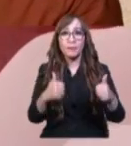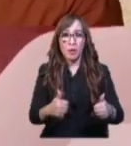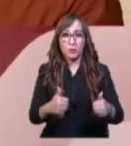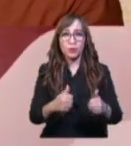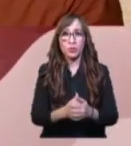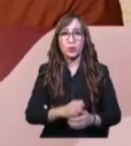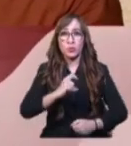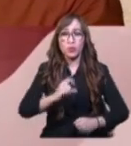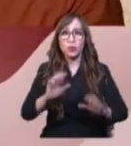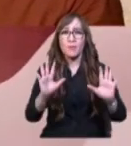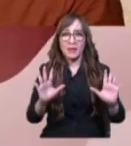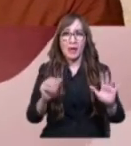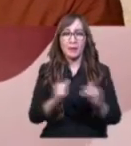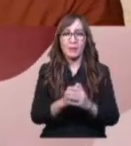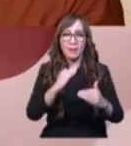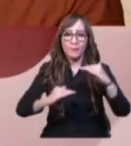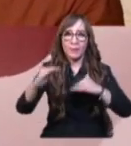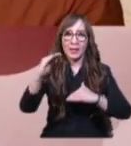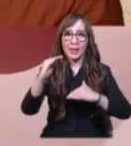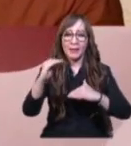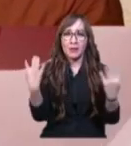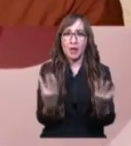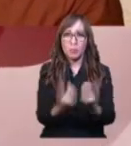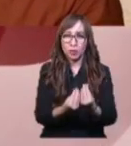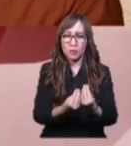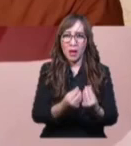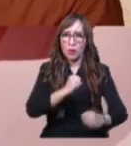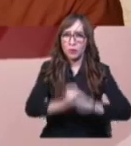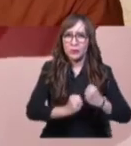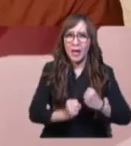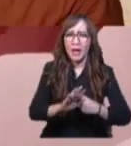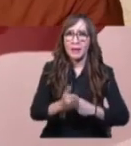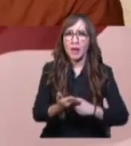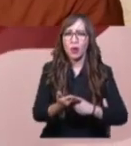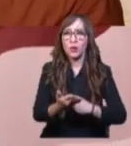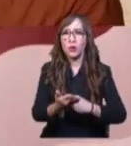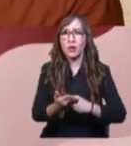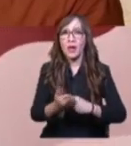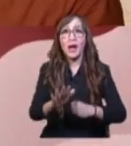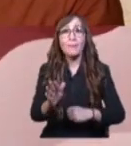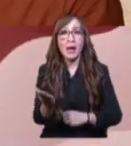Peningkatan dalam, maksudnya jumlah usaha atau apanya nih?